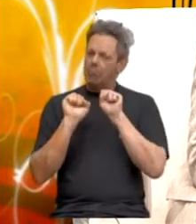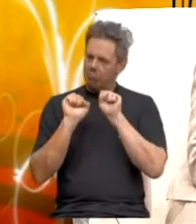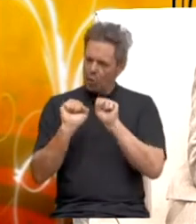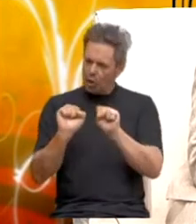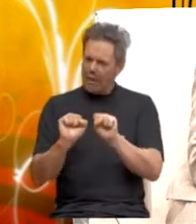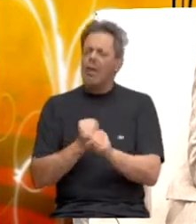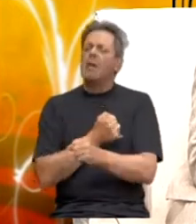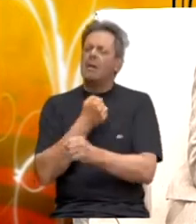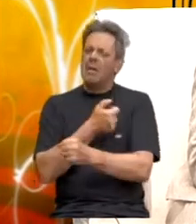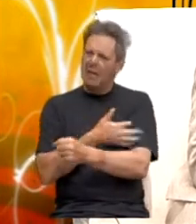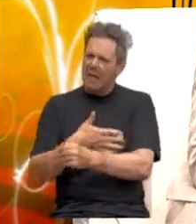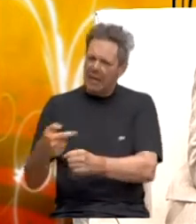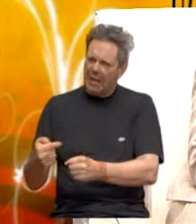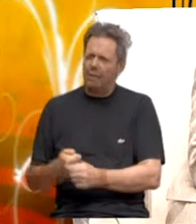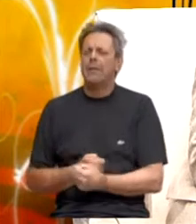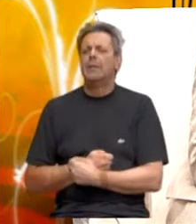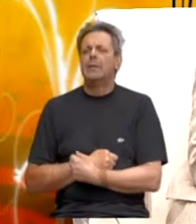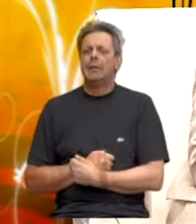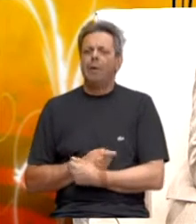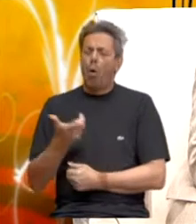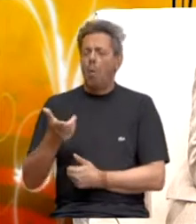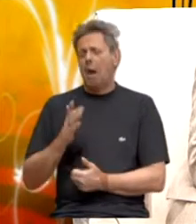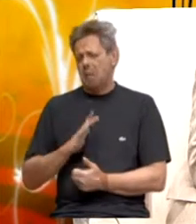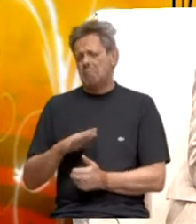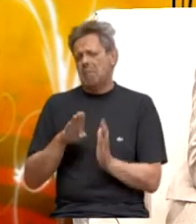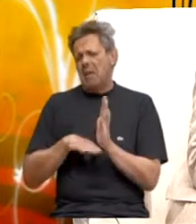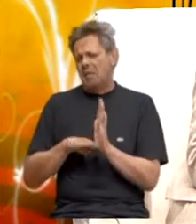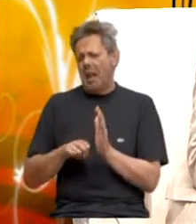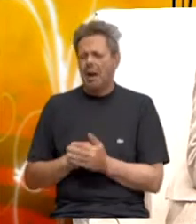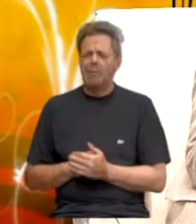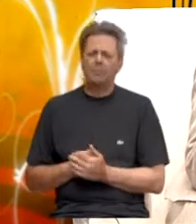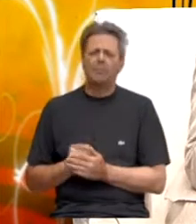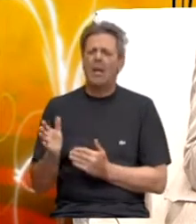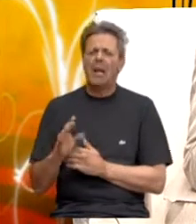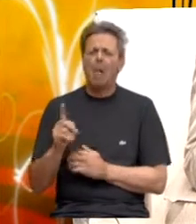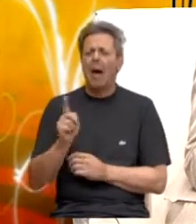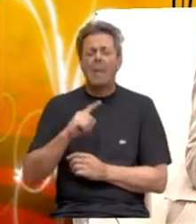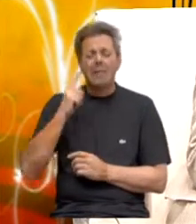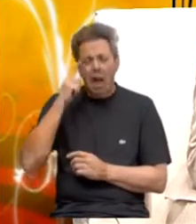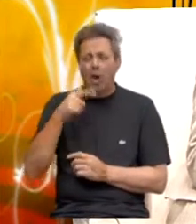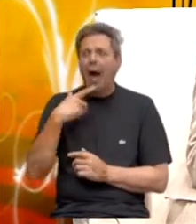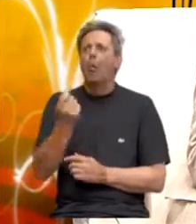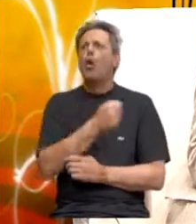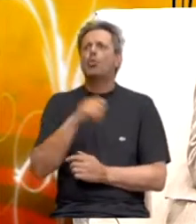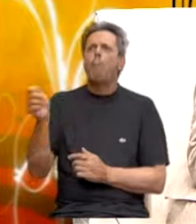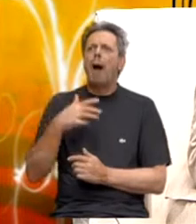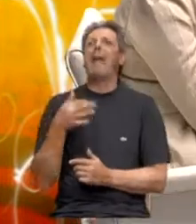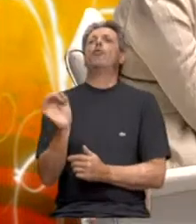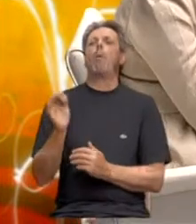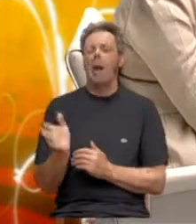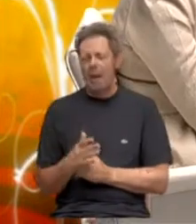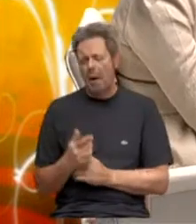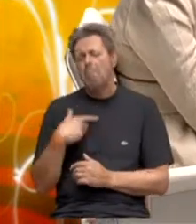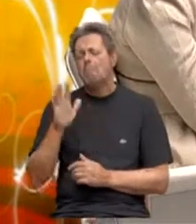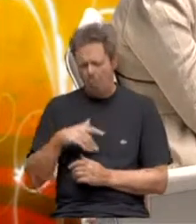i nju bi trebalo preporučiti. A i pristojna je po cijeni. Ona je pristojna i zato velim, riba ne znači što je skuplja da je bolja. Može biti ona točno